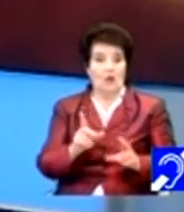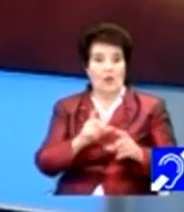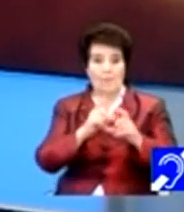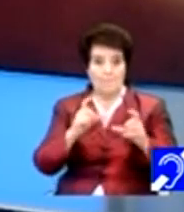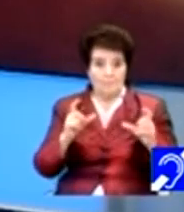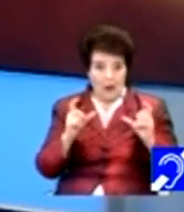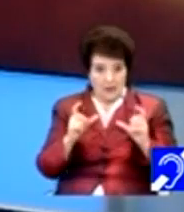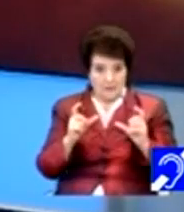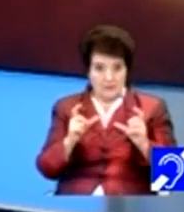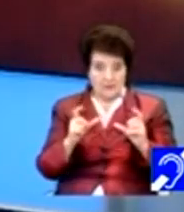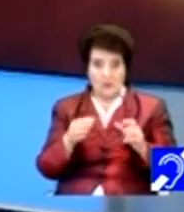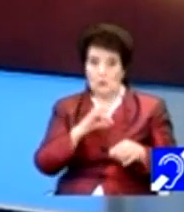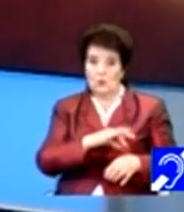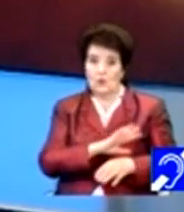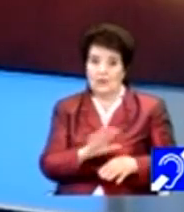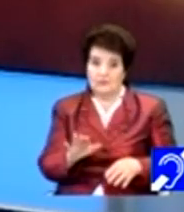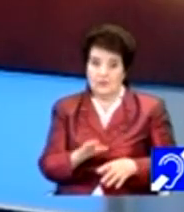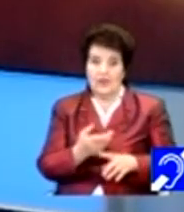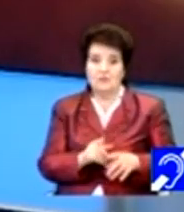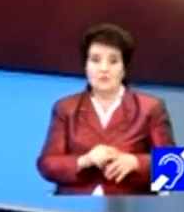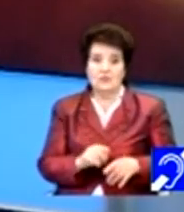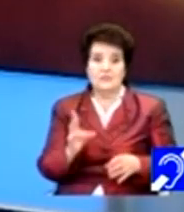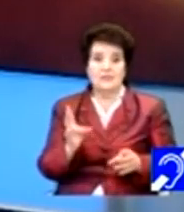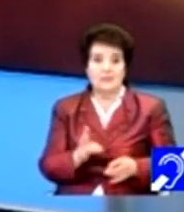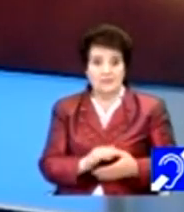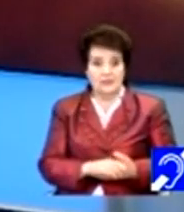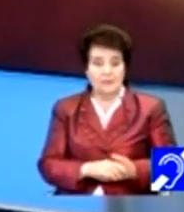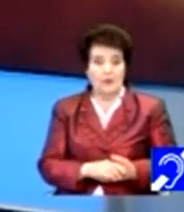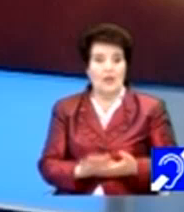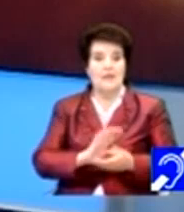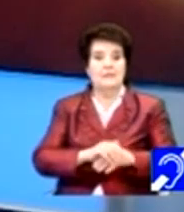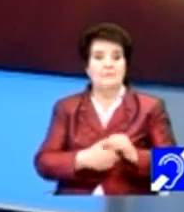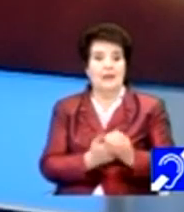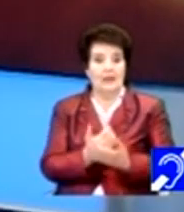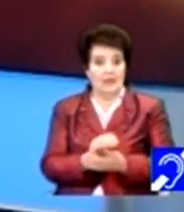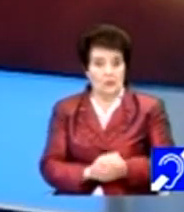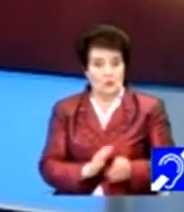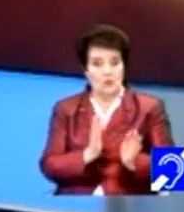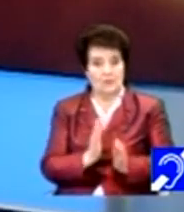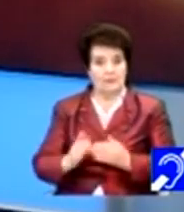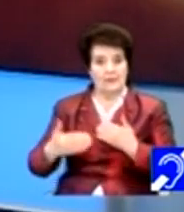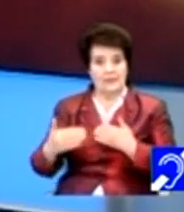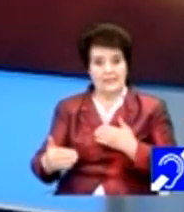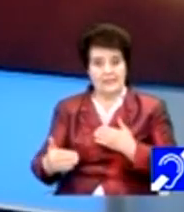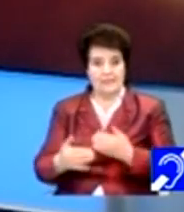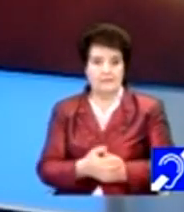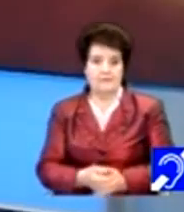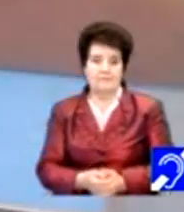masca însă nu este suficient. Acest accesoriu vine la pachet cu spălatul pe mâini și cu respectarea distanței